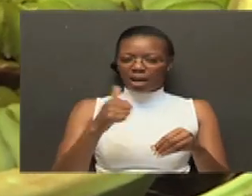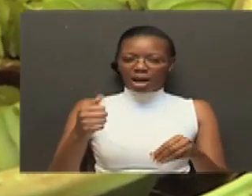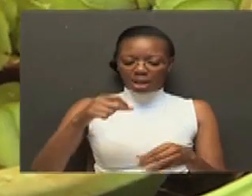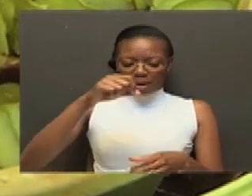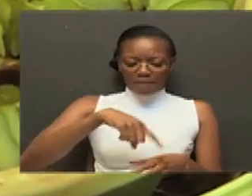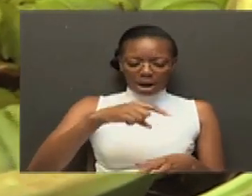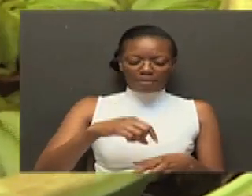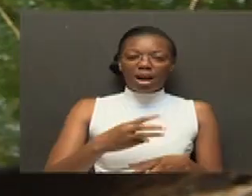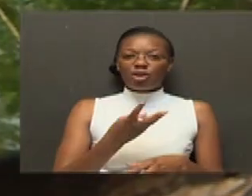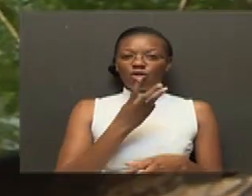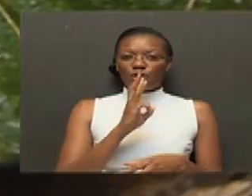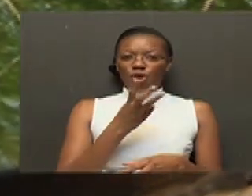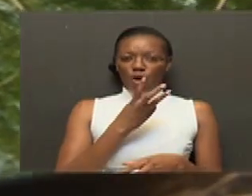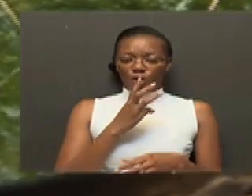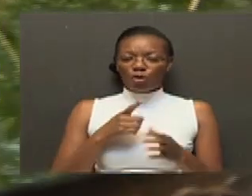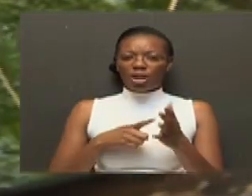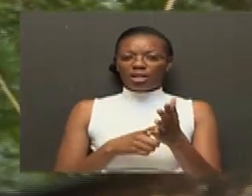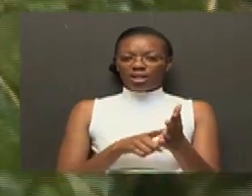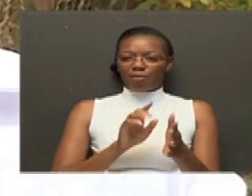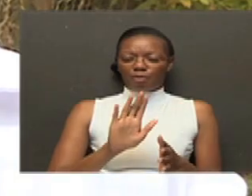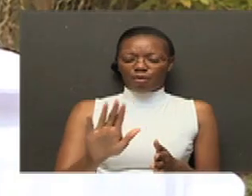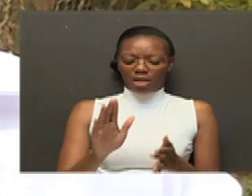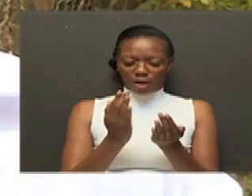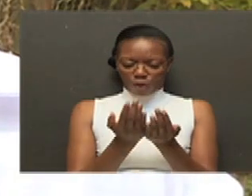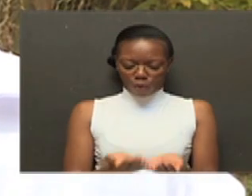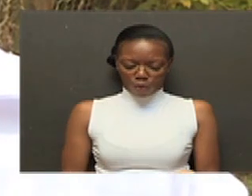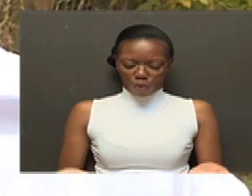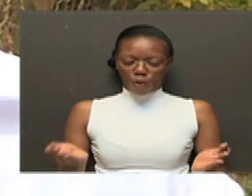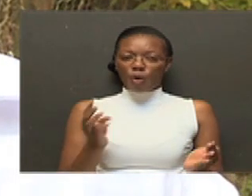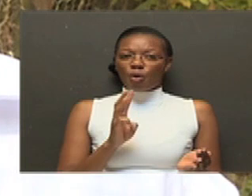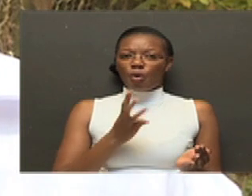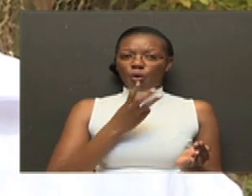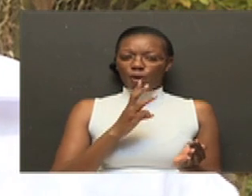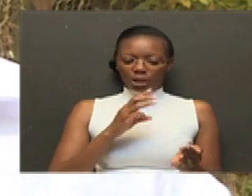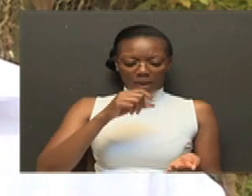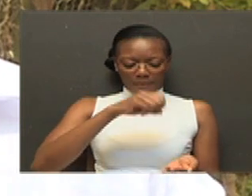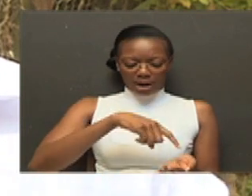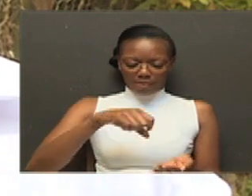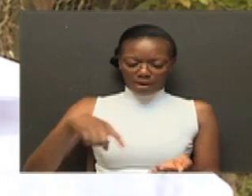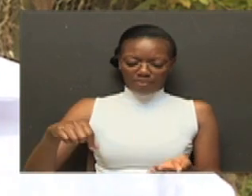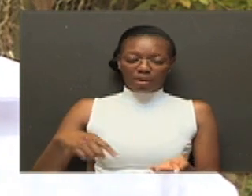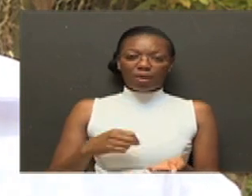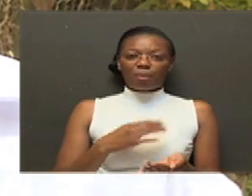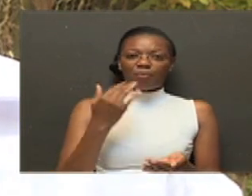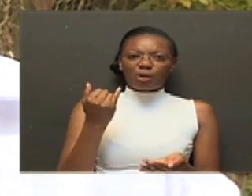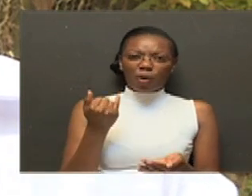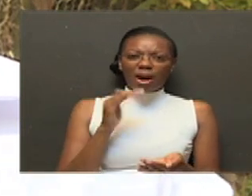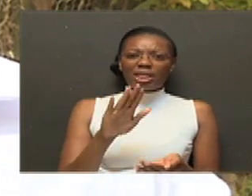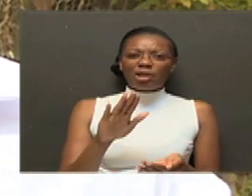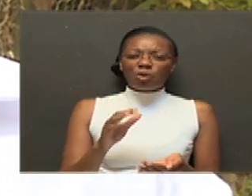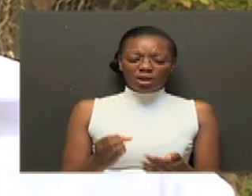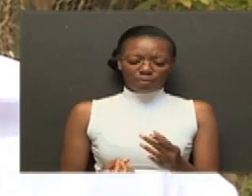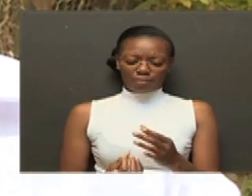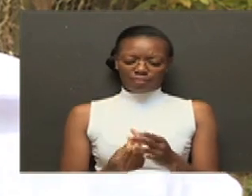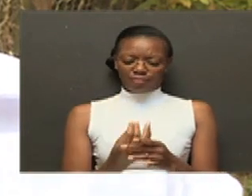majini, kwa mfano hydrophila spinova. Kwanza bona tumepanda ndani ya maji, ni ile mimea inakuwa kwa